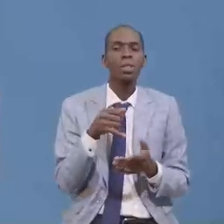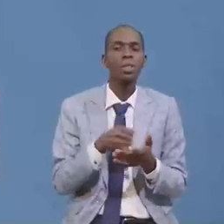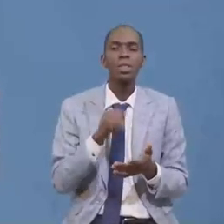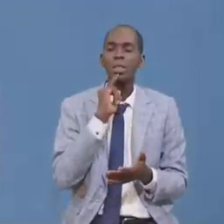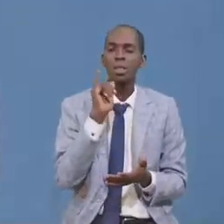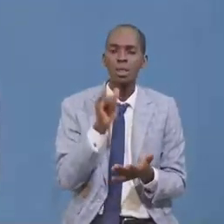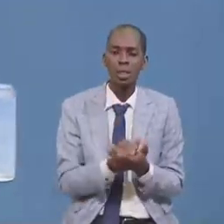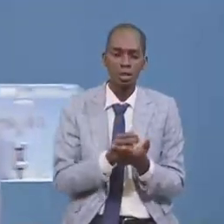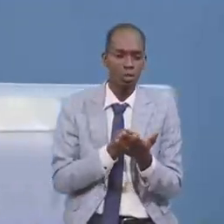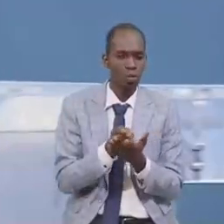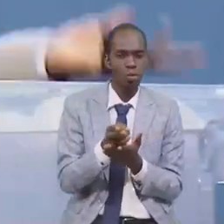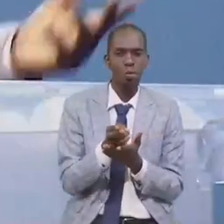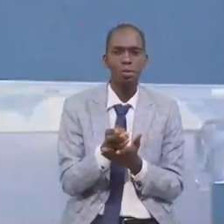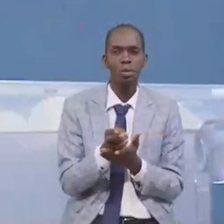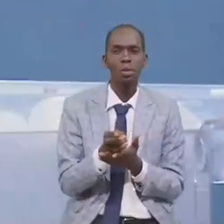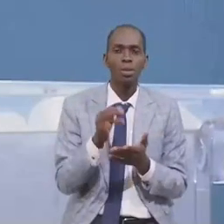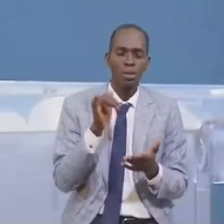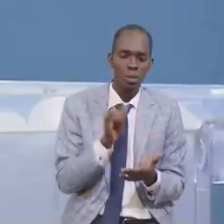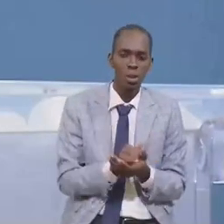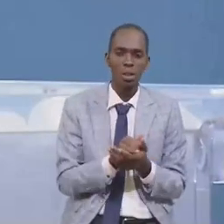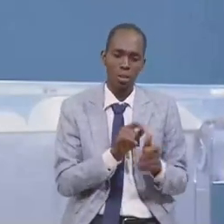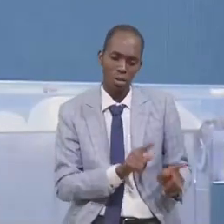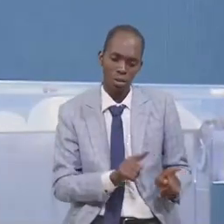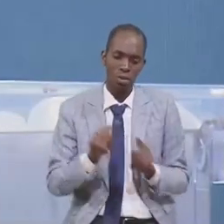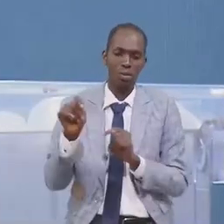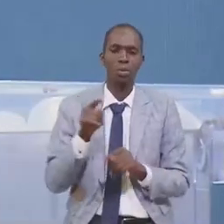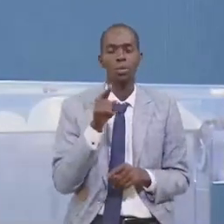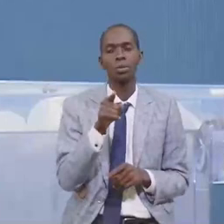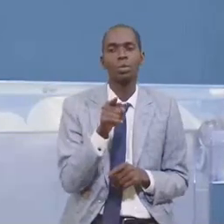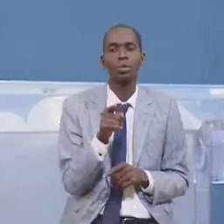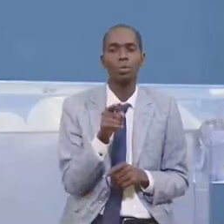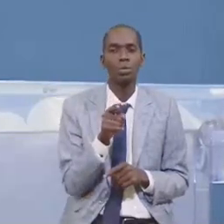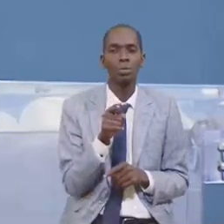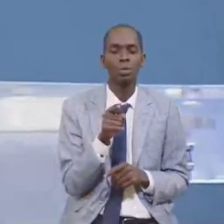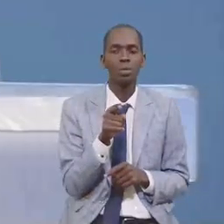vérité qui te transporte.